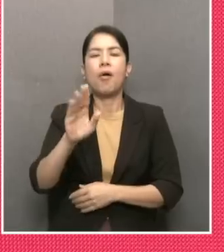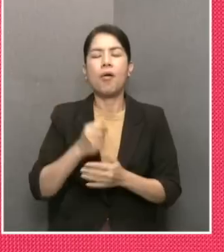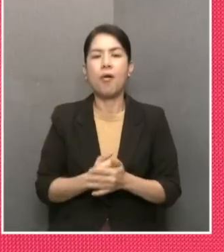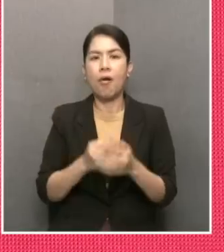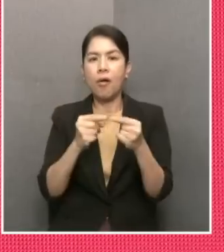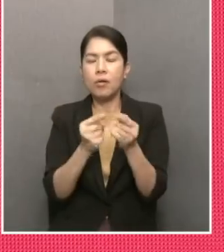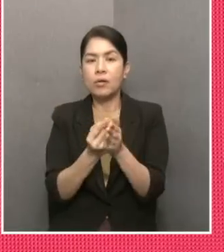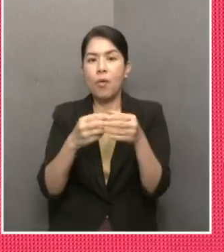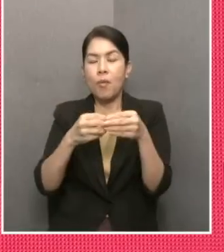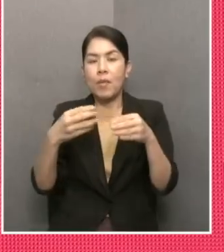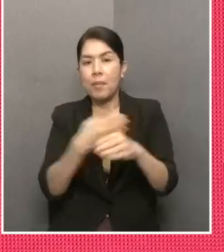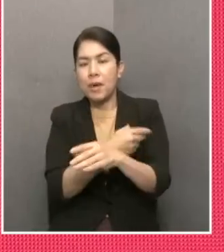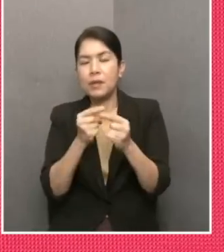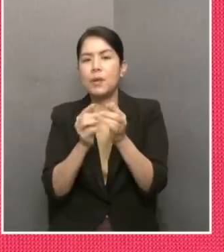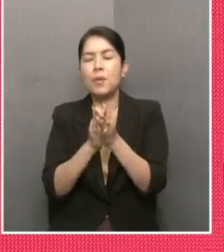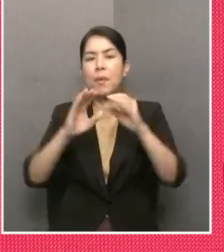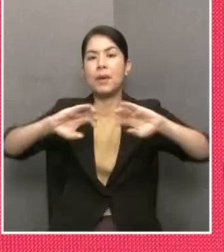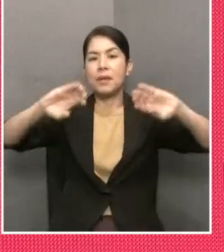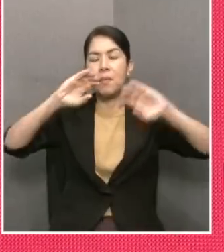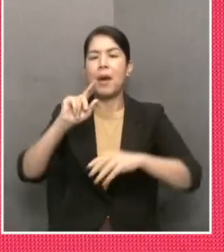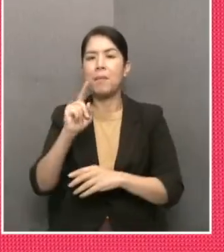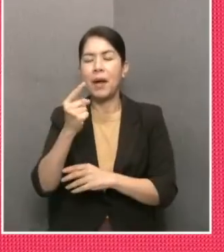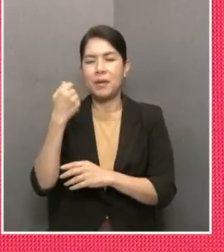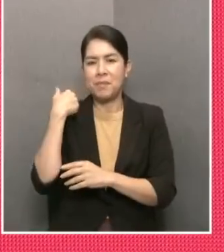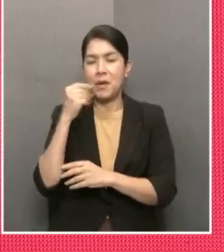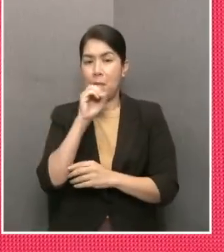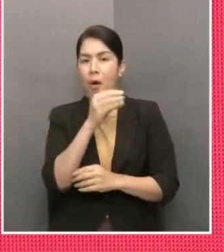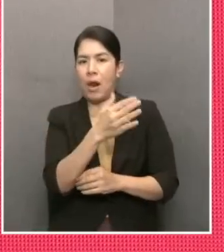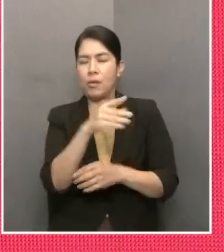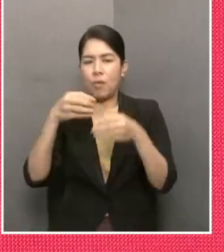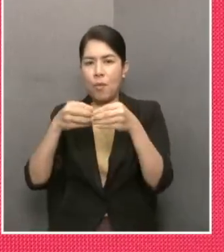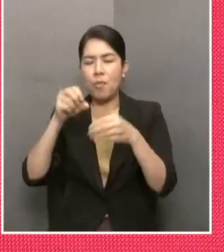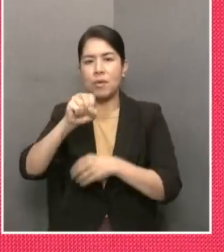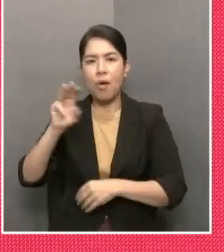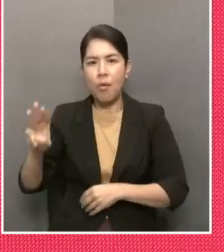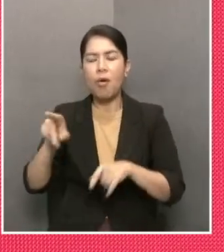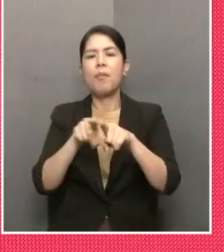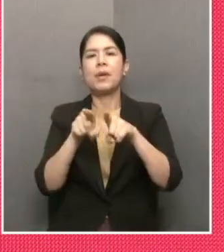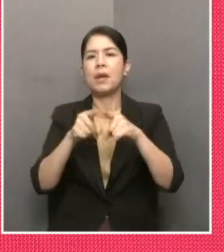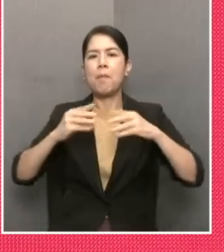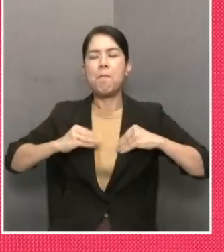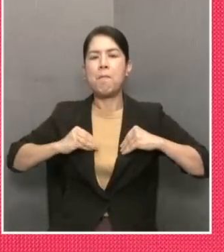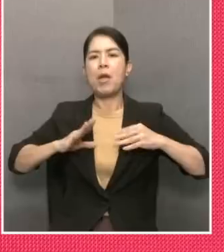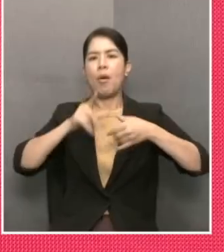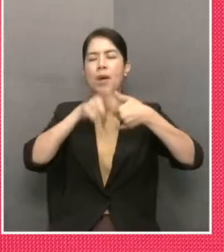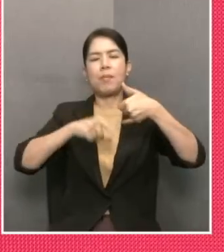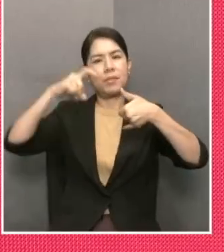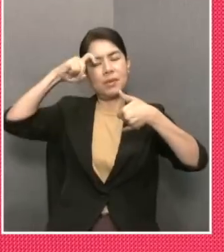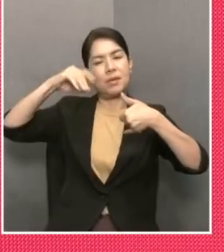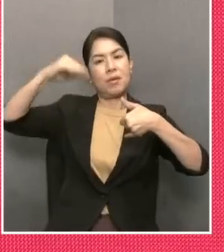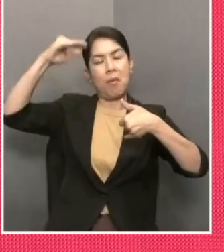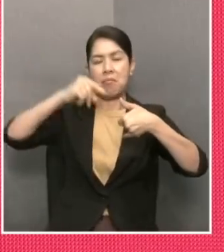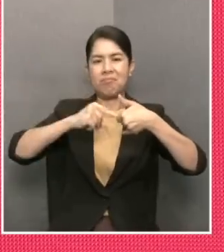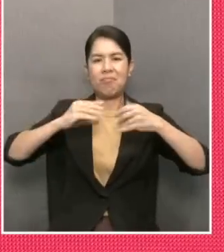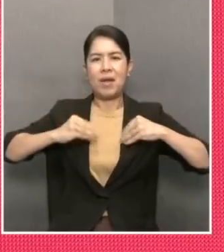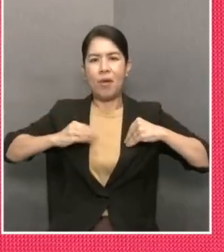ทีของสวครับวุฒิสภาบางส่วนนะครับที่ออกมาแสดงอาการไม่ยอมรับตัวนายเศรษฐาเพราะติดใจใน